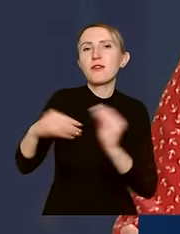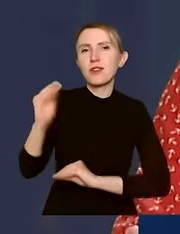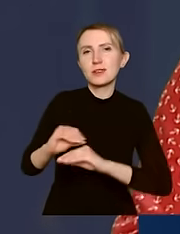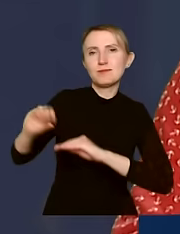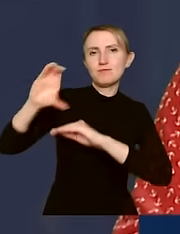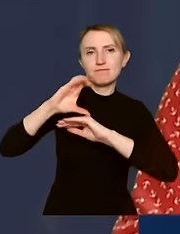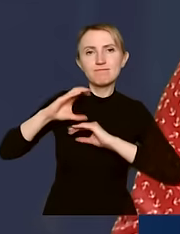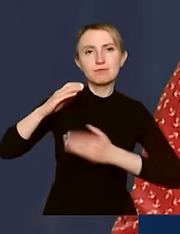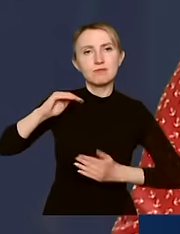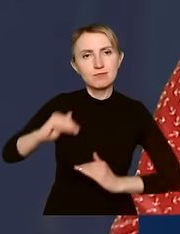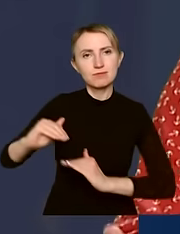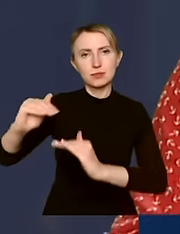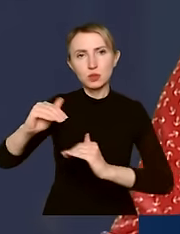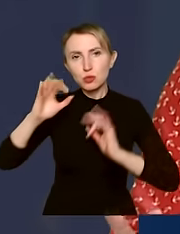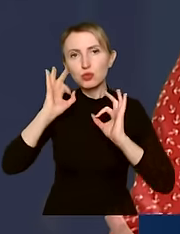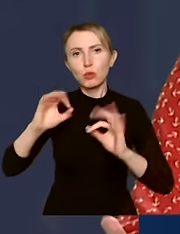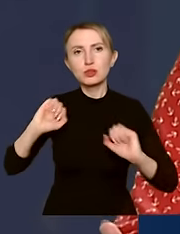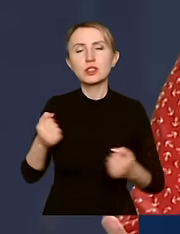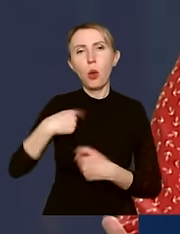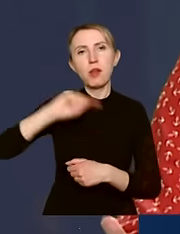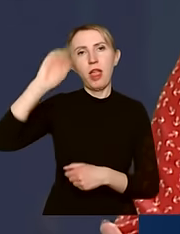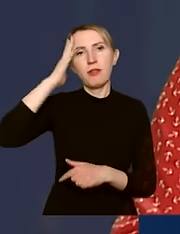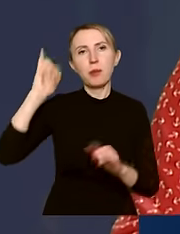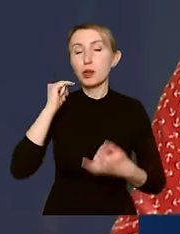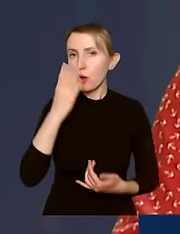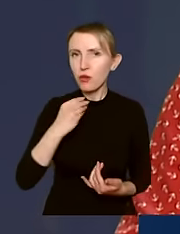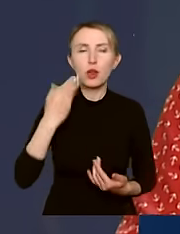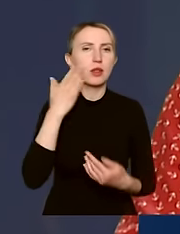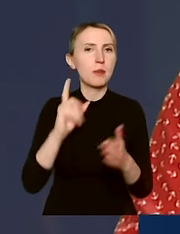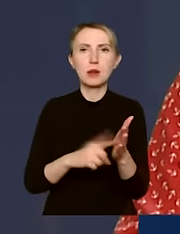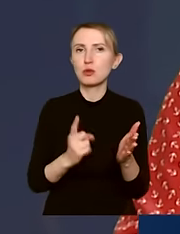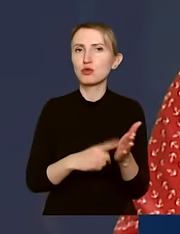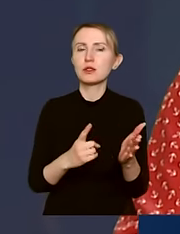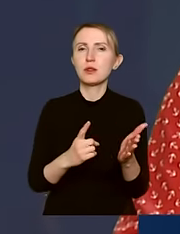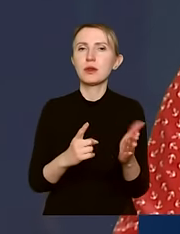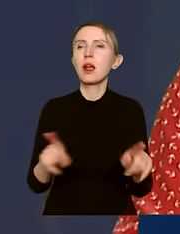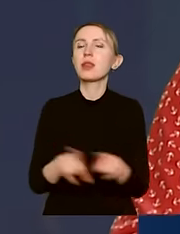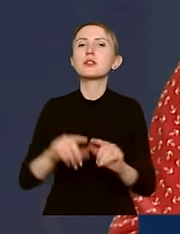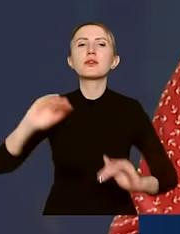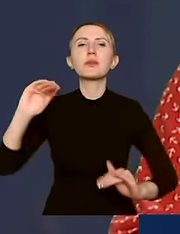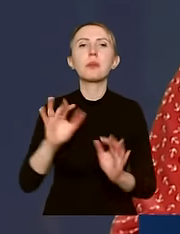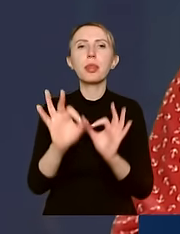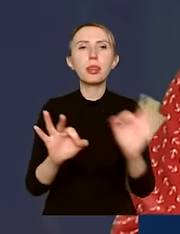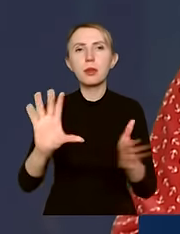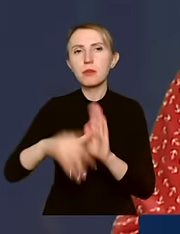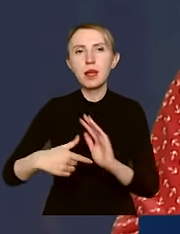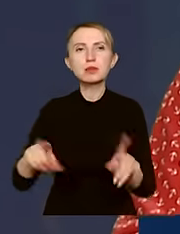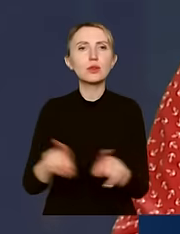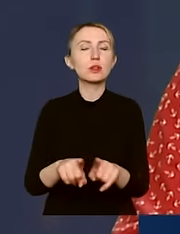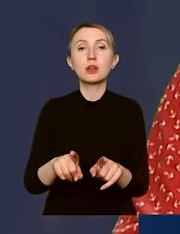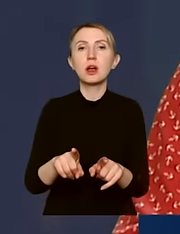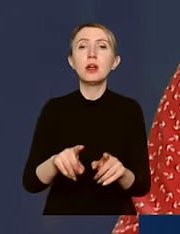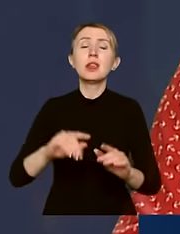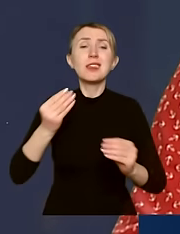żeby mogła dobrze działać. Wiemy, jak to wygląda bardzo często także w mniejszych miejscowościach. I takie uszczuplanie